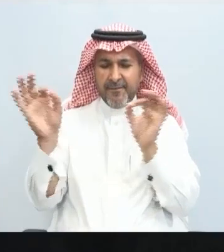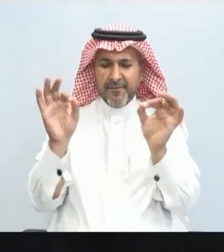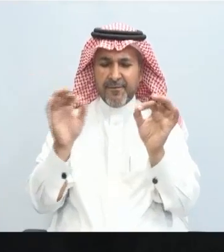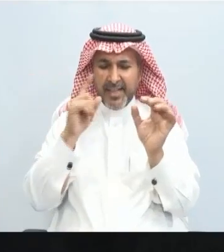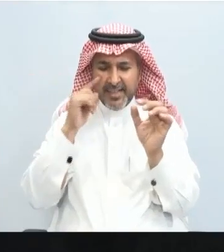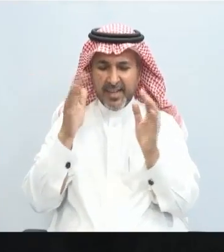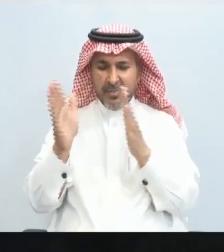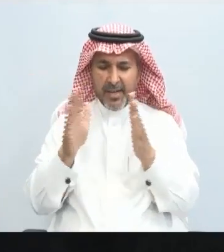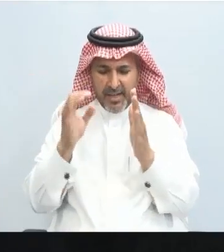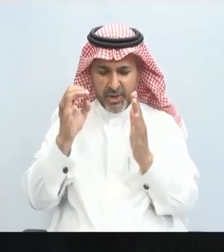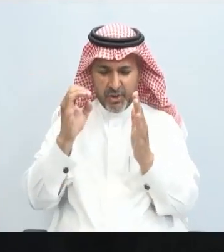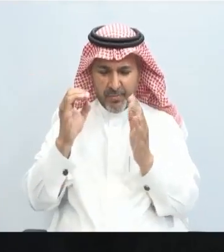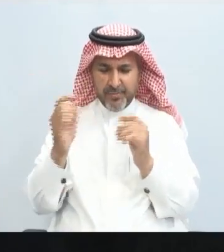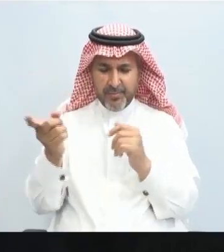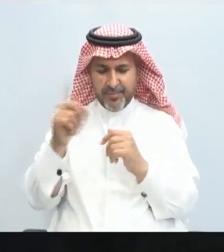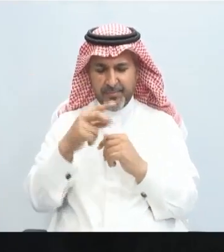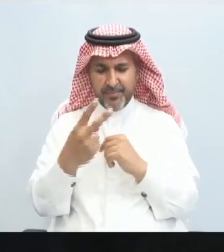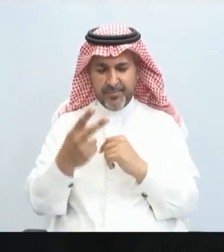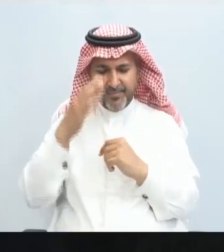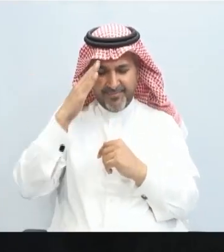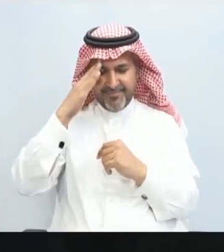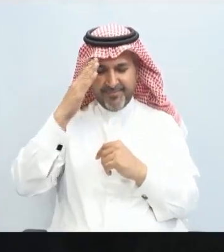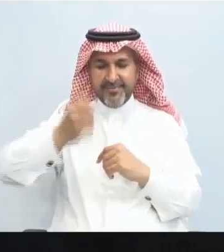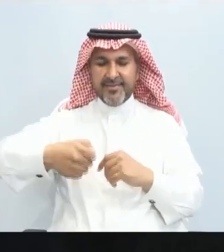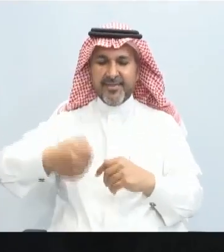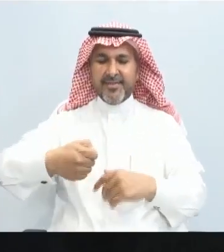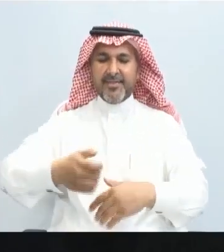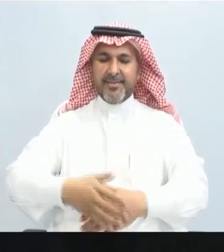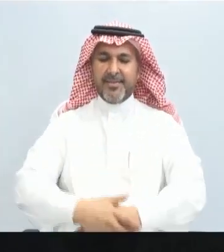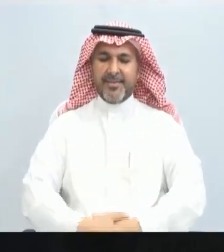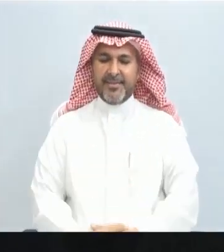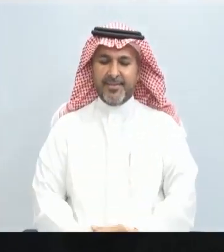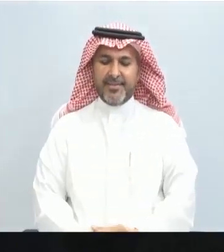لهذه المتباينات نلقاكم على خير دمتم في رعايه الله والسلام عليكم ورحمه الله وبركاته